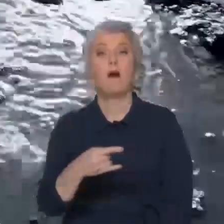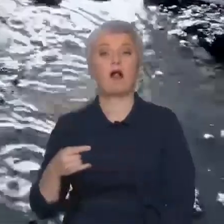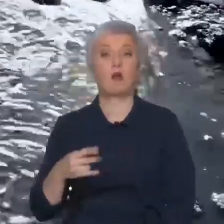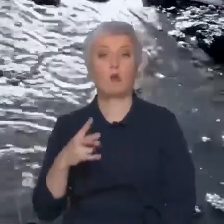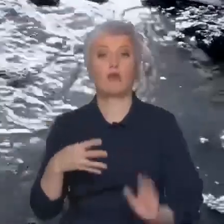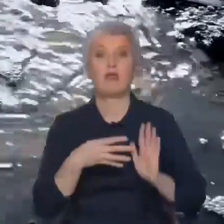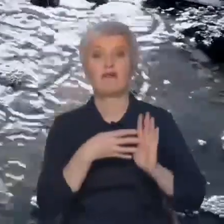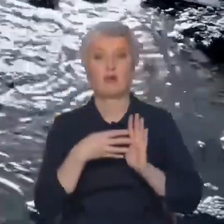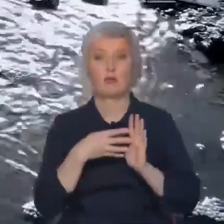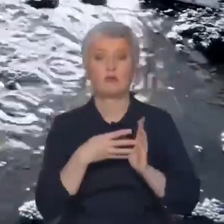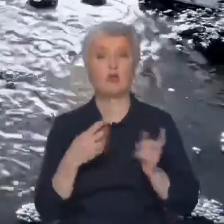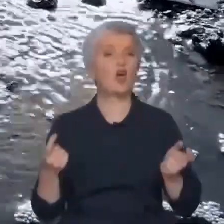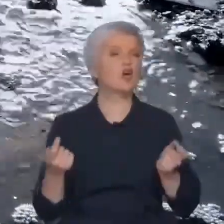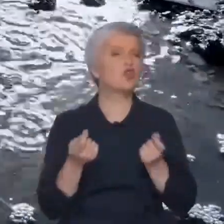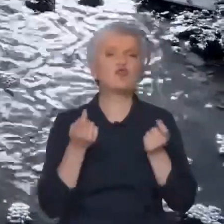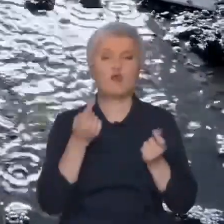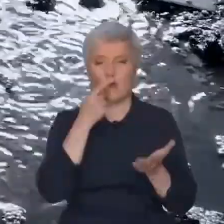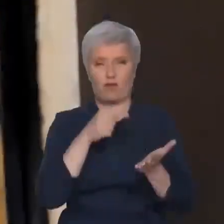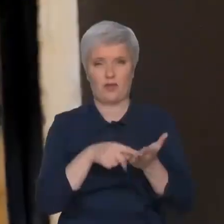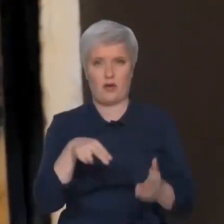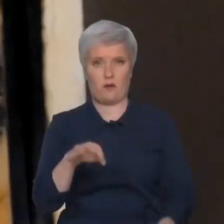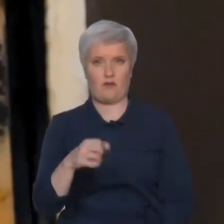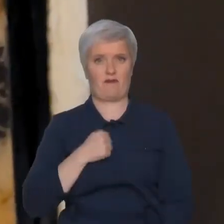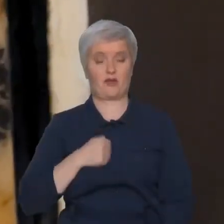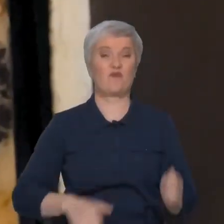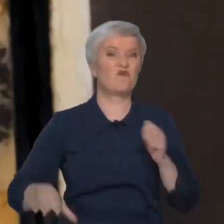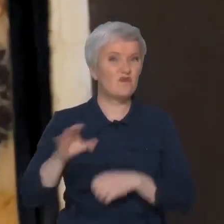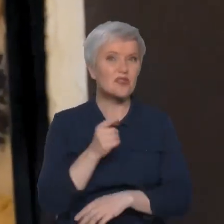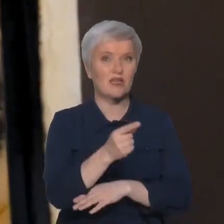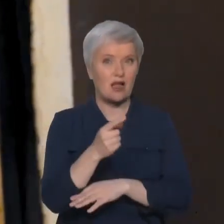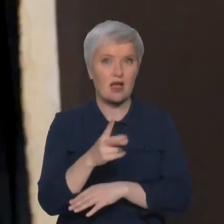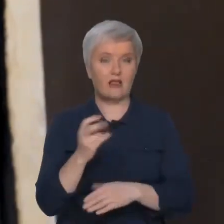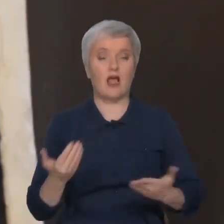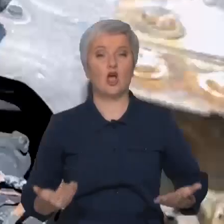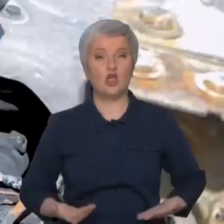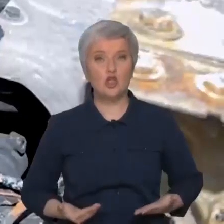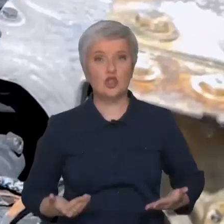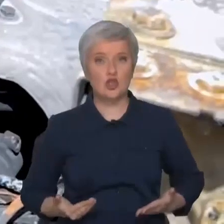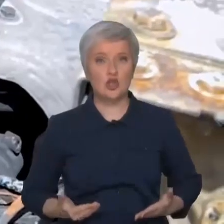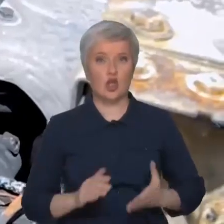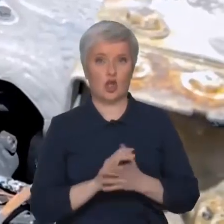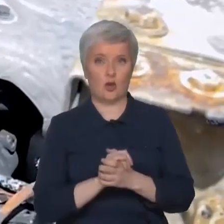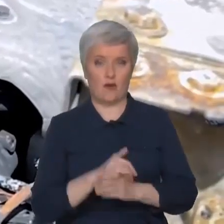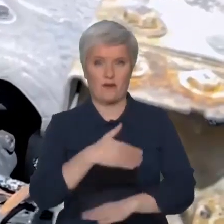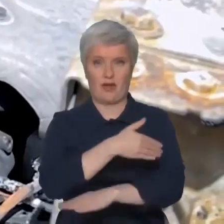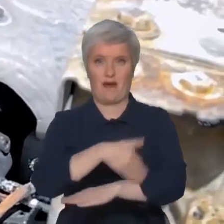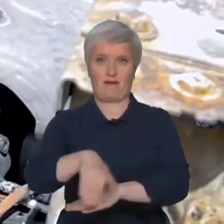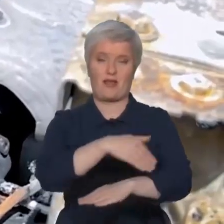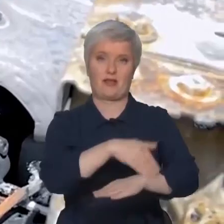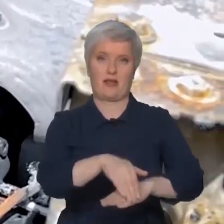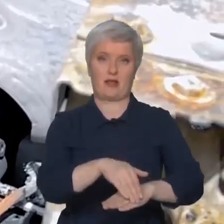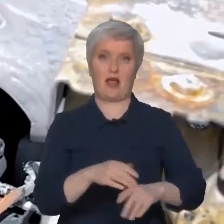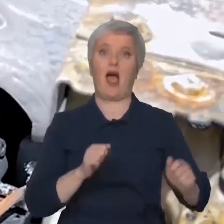поверсі. Жодного влучання по військовому. Усі ракети цієї ночі прийшлися на житлові квартали, повідомили Суспільному обласній військовій адміністрації.